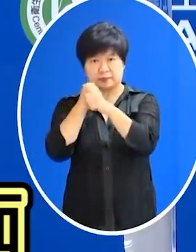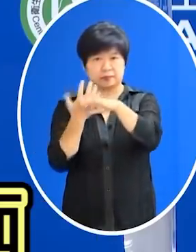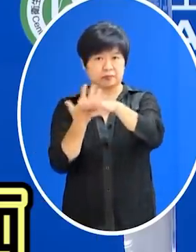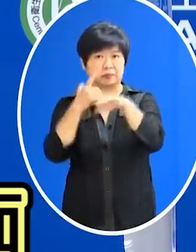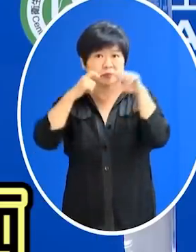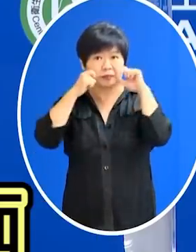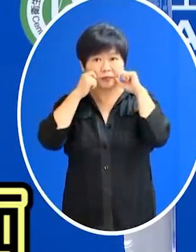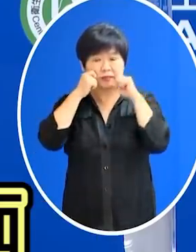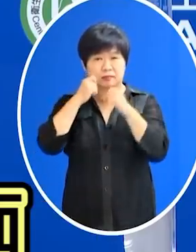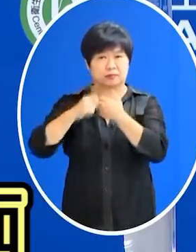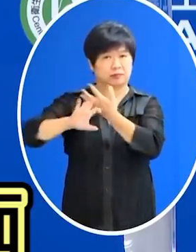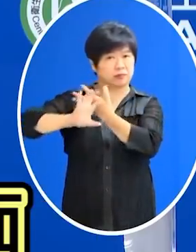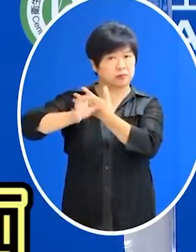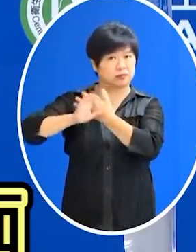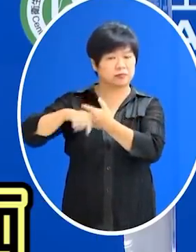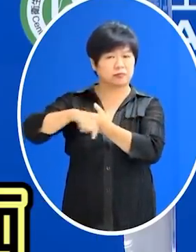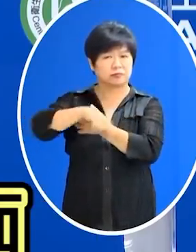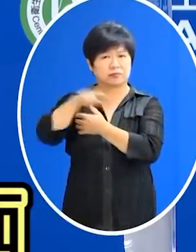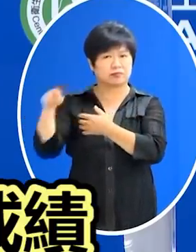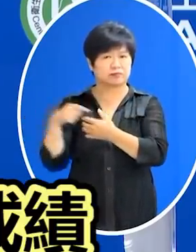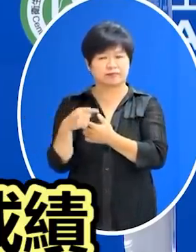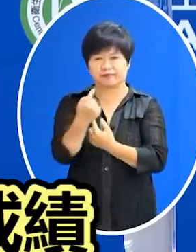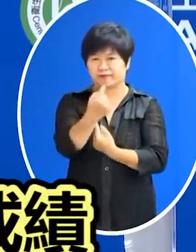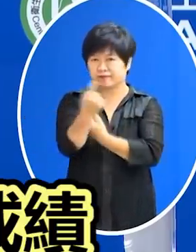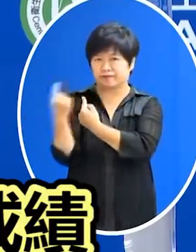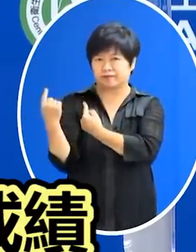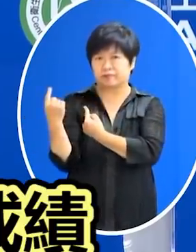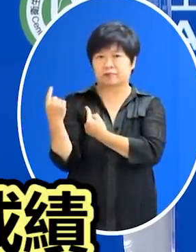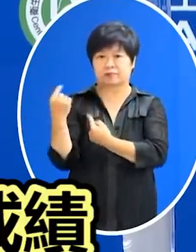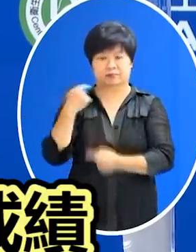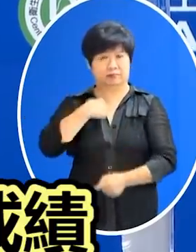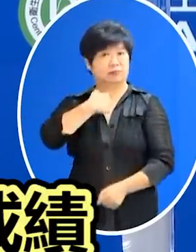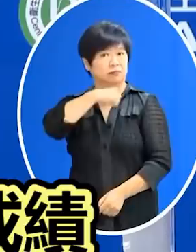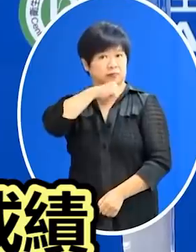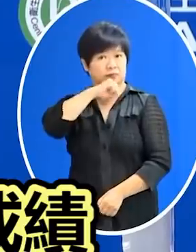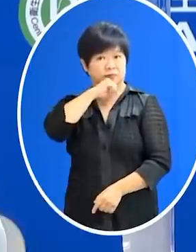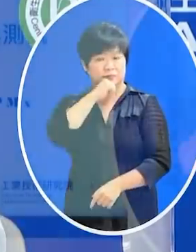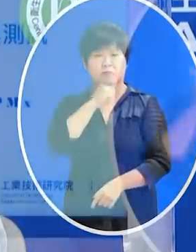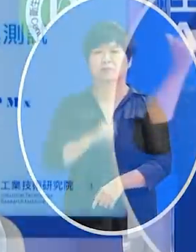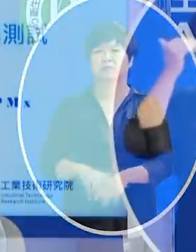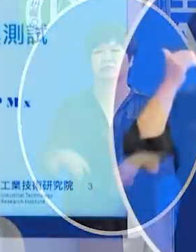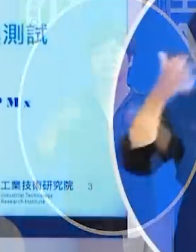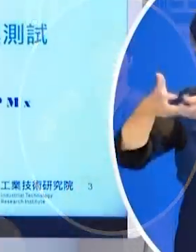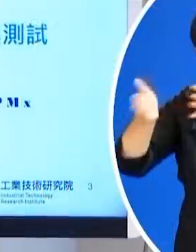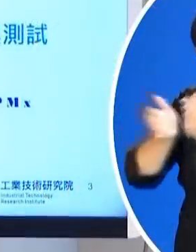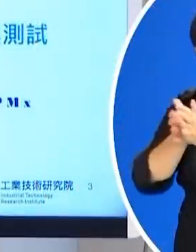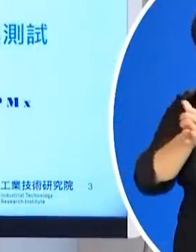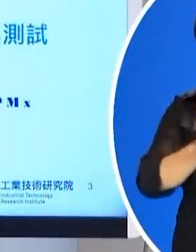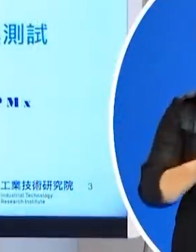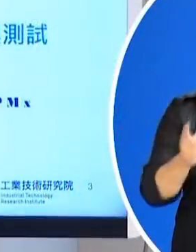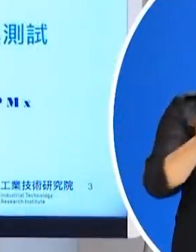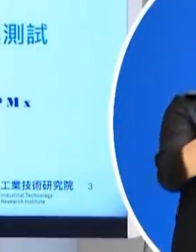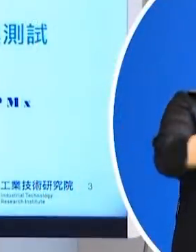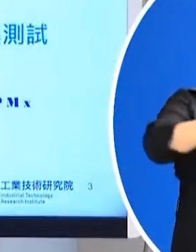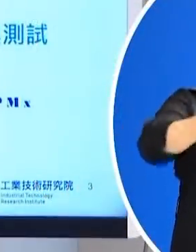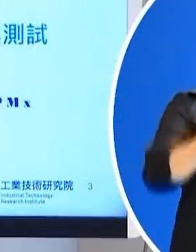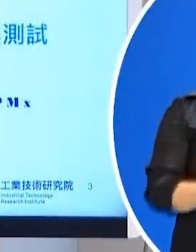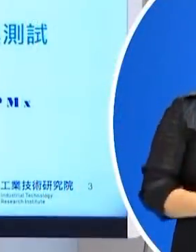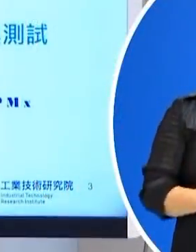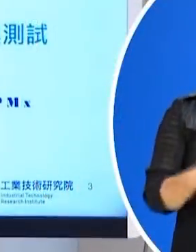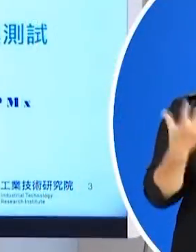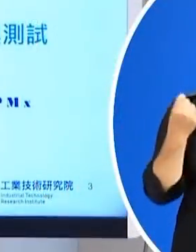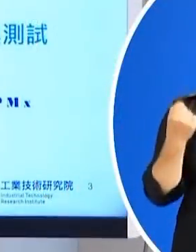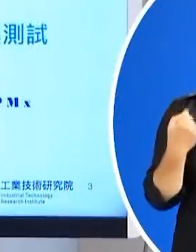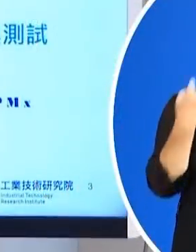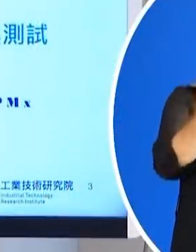在国外这样的一个评比里面也得到相当好的一个成绩哈，那尤其我们在哈工业院这